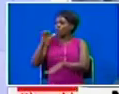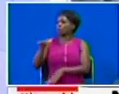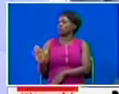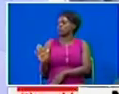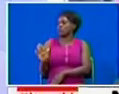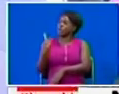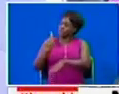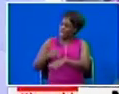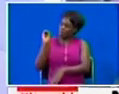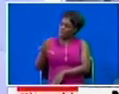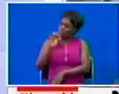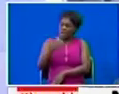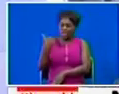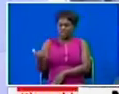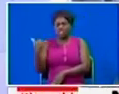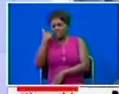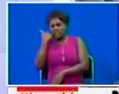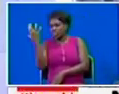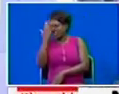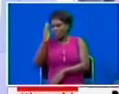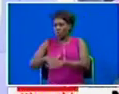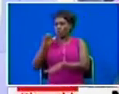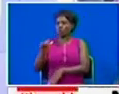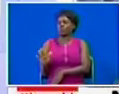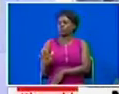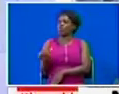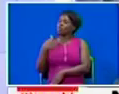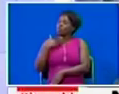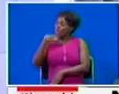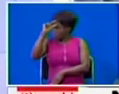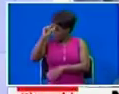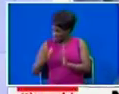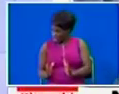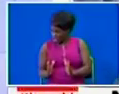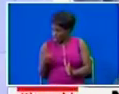ukiwa na takataka watoto wanakuwa wagonjwa. Shame on you. Wewe unataka kuwa governor na